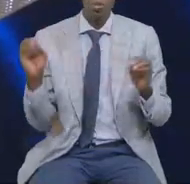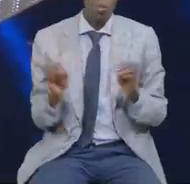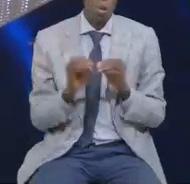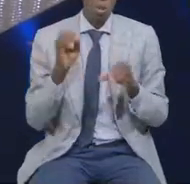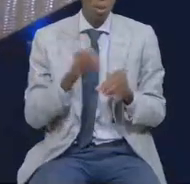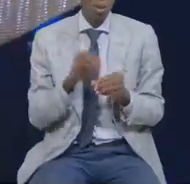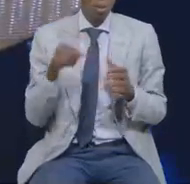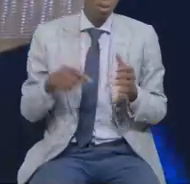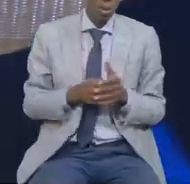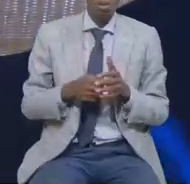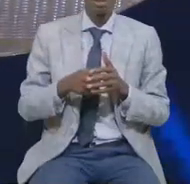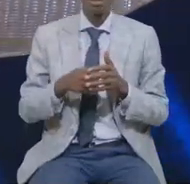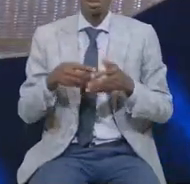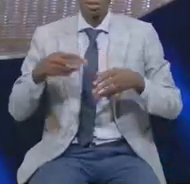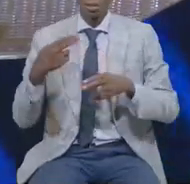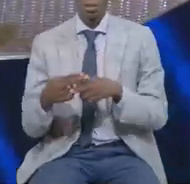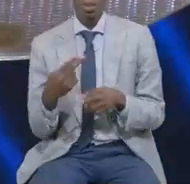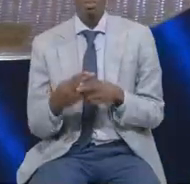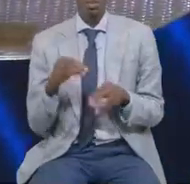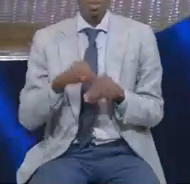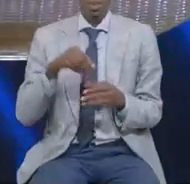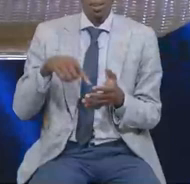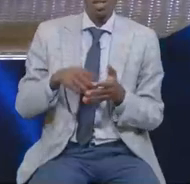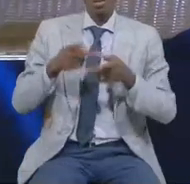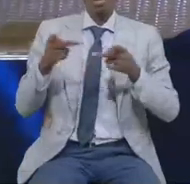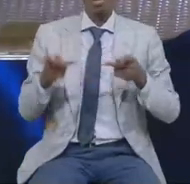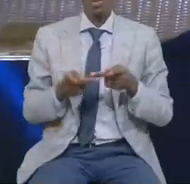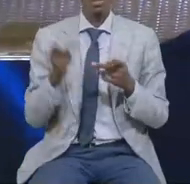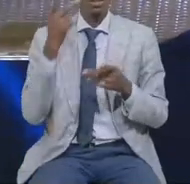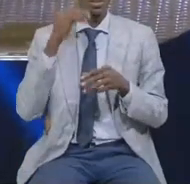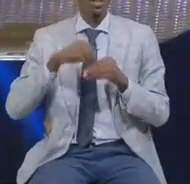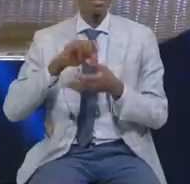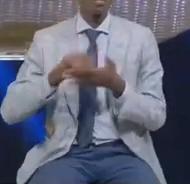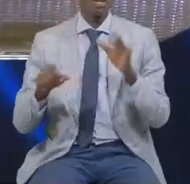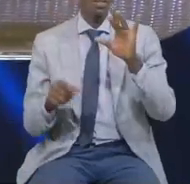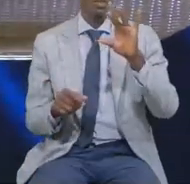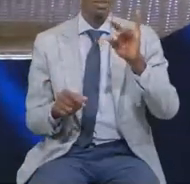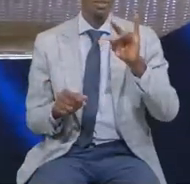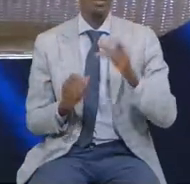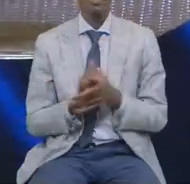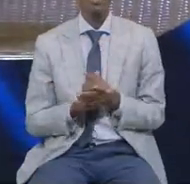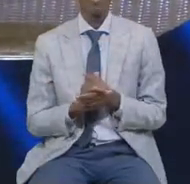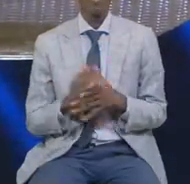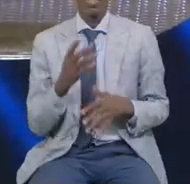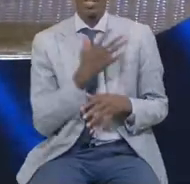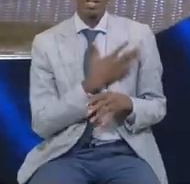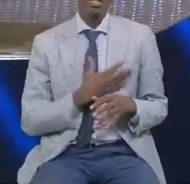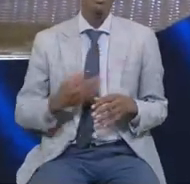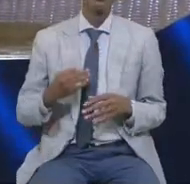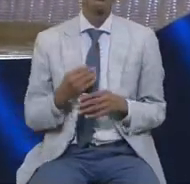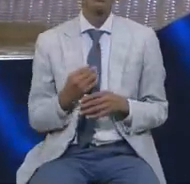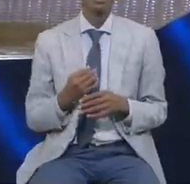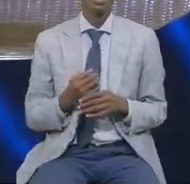jamais parler de ce nom à personne. Le verset 18 dit, et les ayant appelés, il